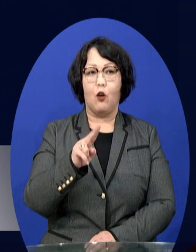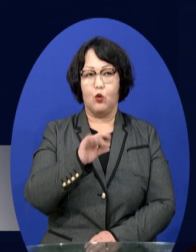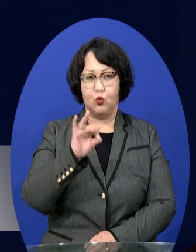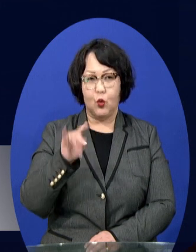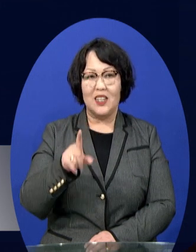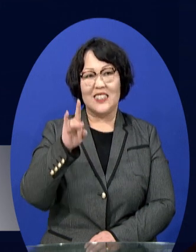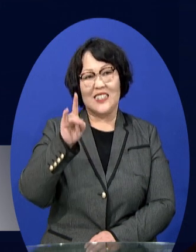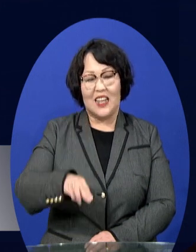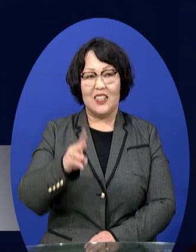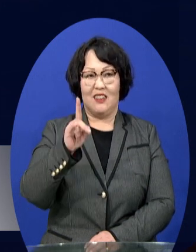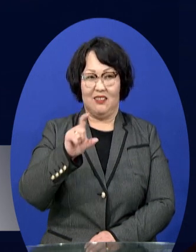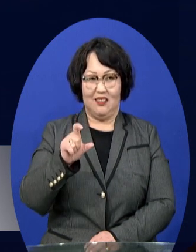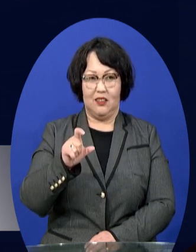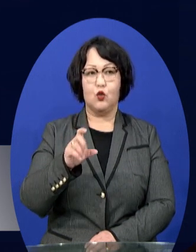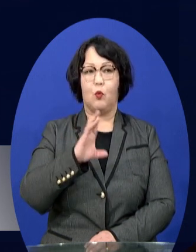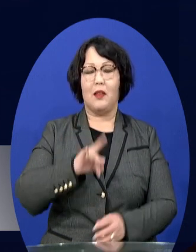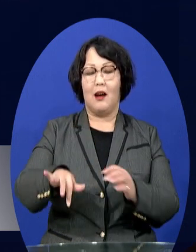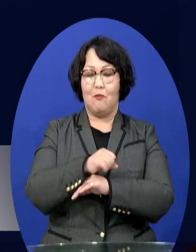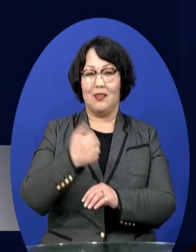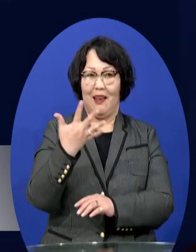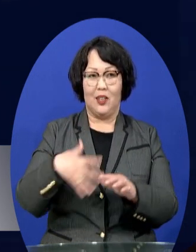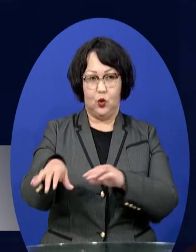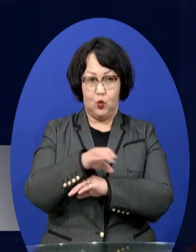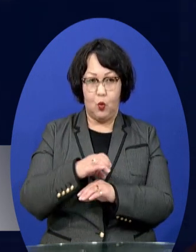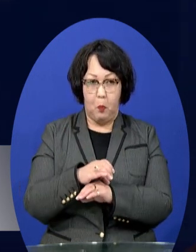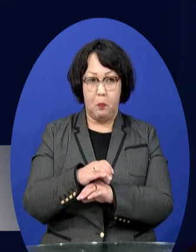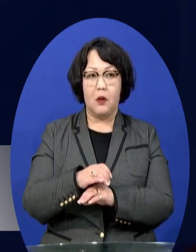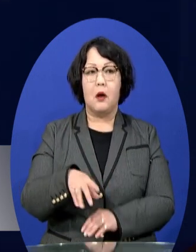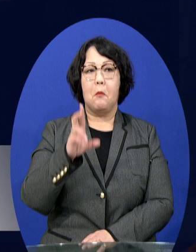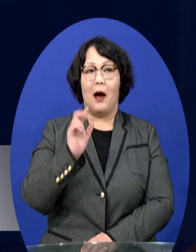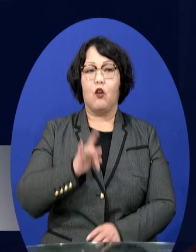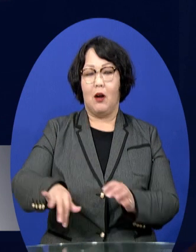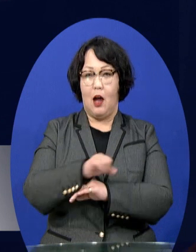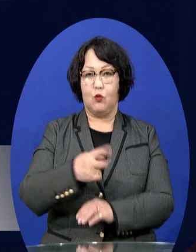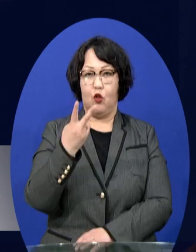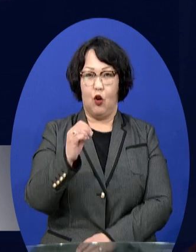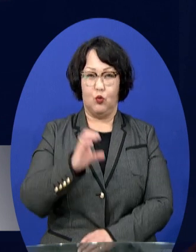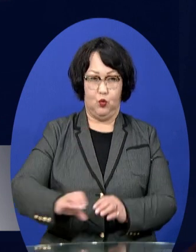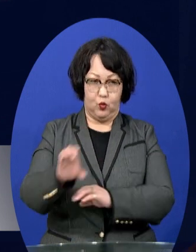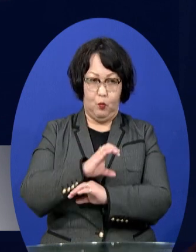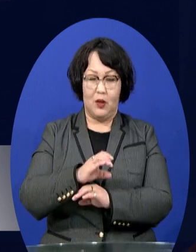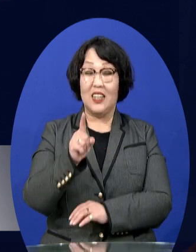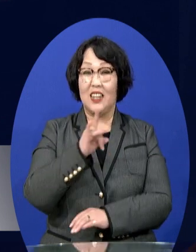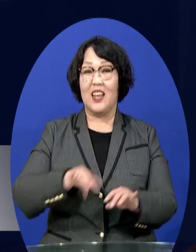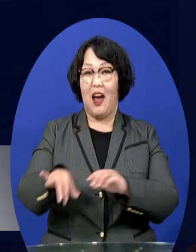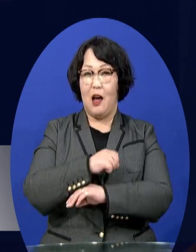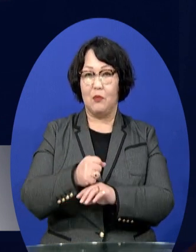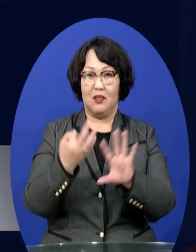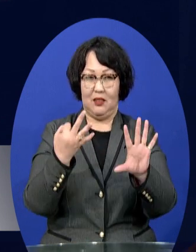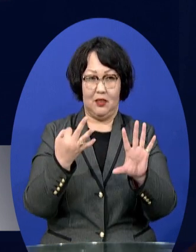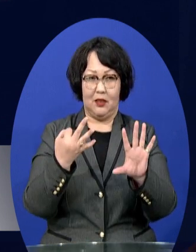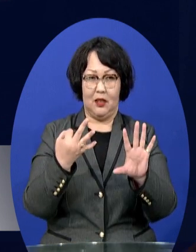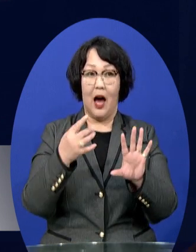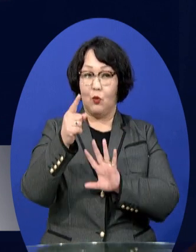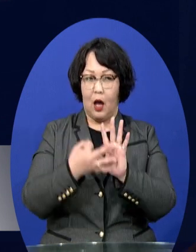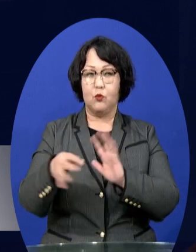сумд. Сүхбаатар аймгийн Онгон Наран Баяндэлгэр Сүхбаатар Дарганга сумд Баянгор аймгийн Химжээнд 20 сум. Хинтийн 18